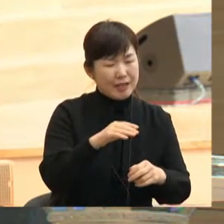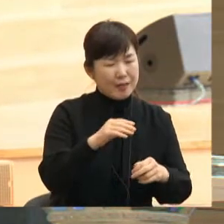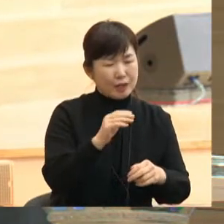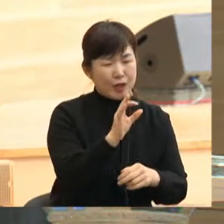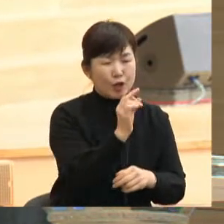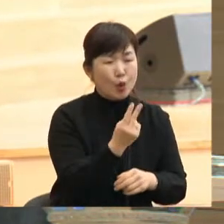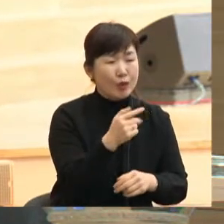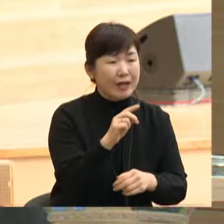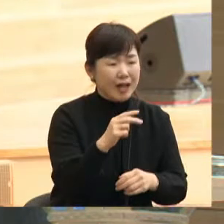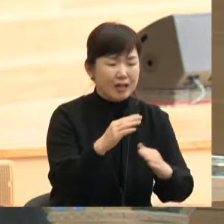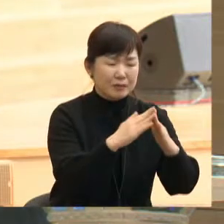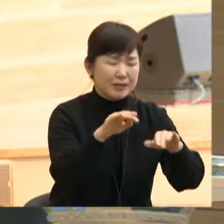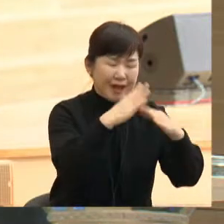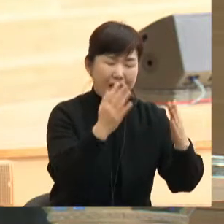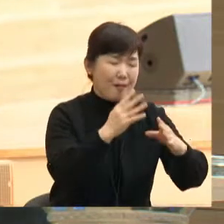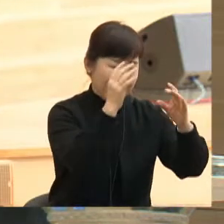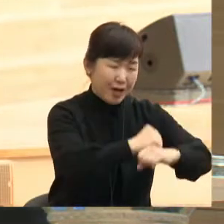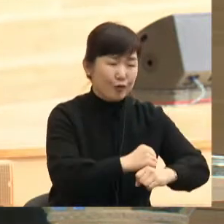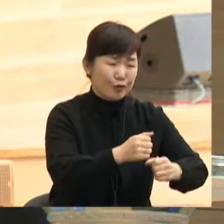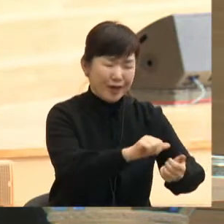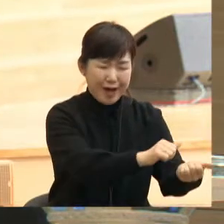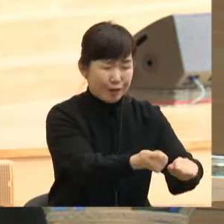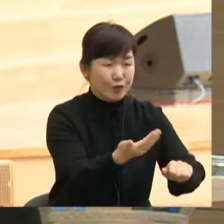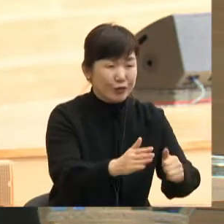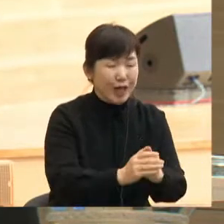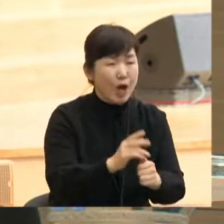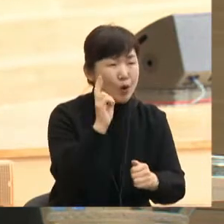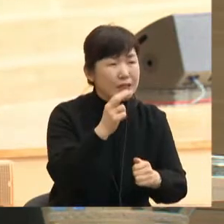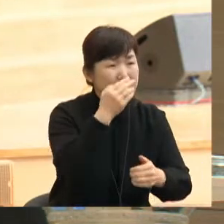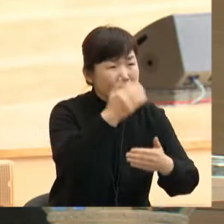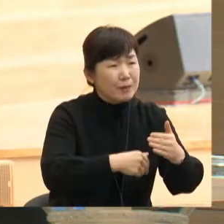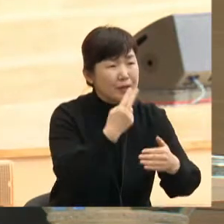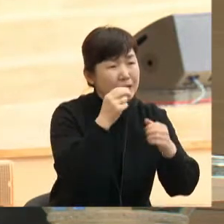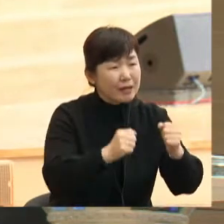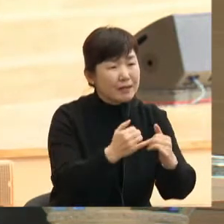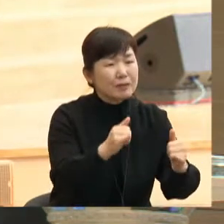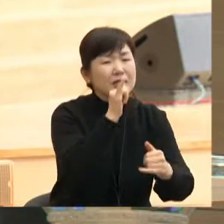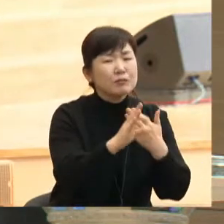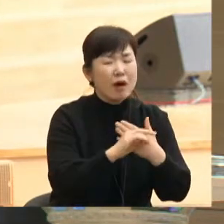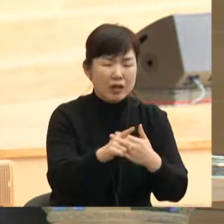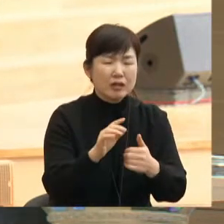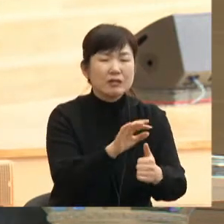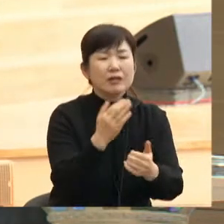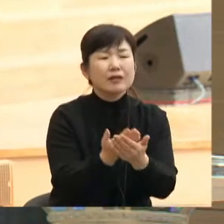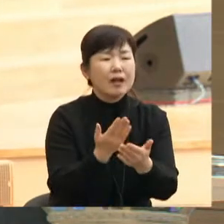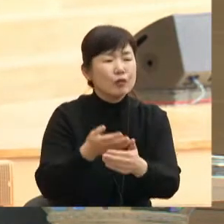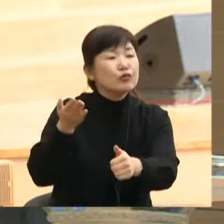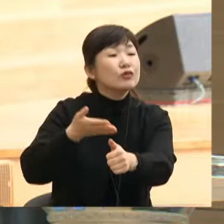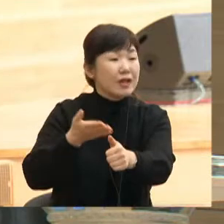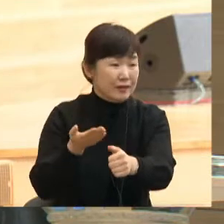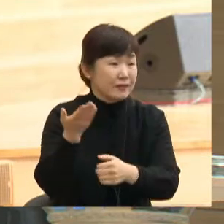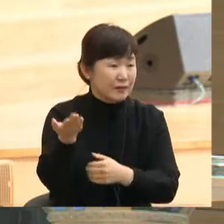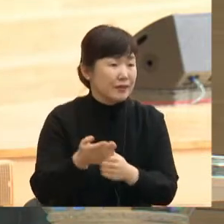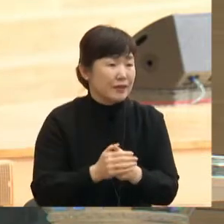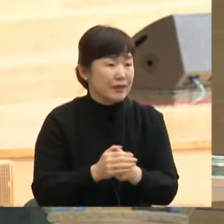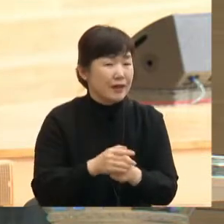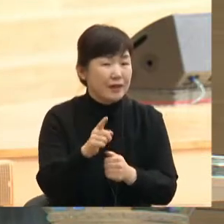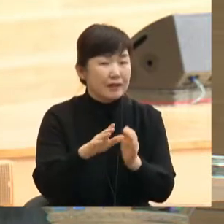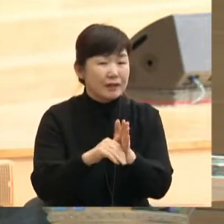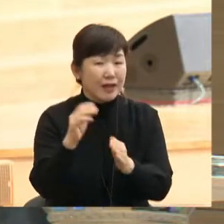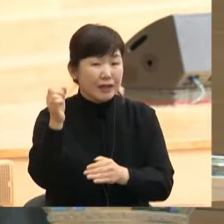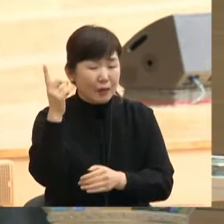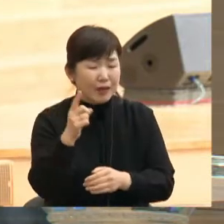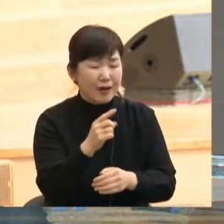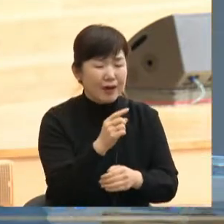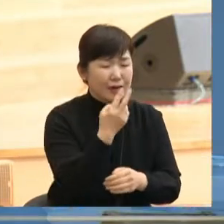죽어도 우리 집안에 혹시 남겨진 사람이 있다면 그 사람을 지켜달라고 하는 그런 부탁을 하죠. 이때 다윗과 요나단이